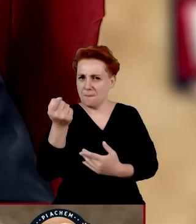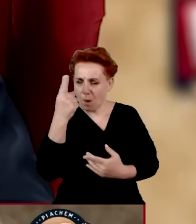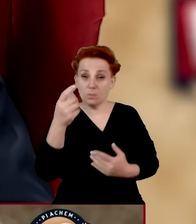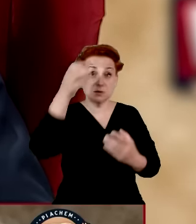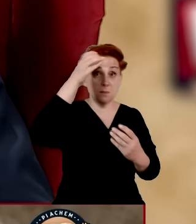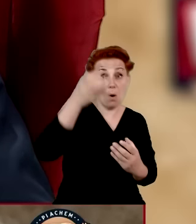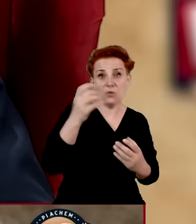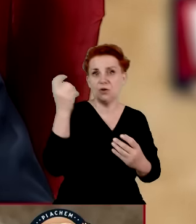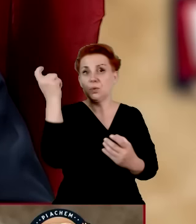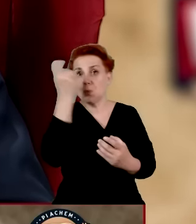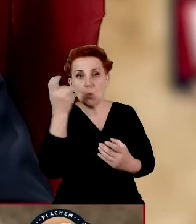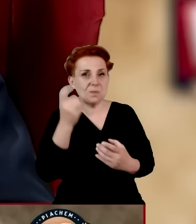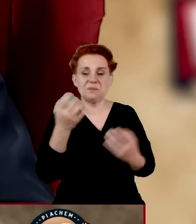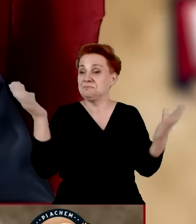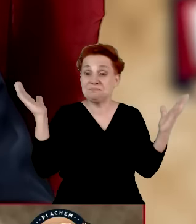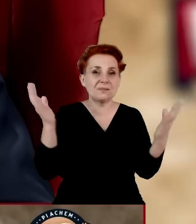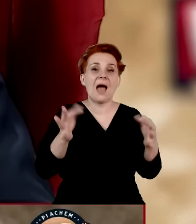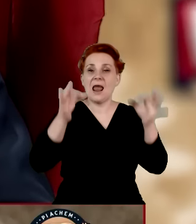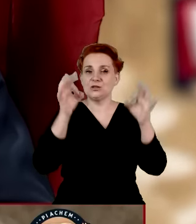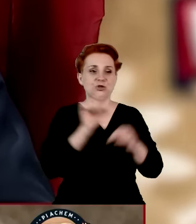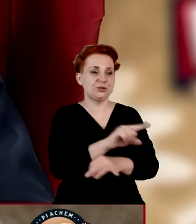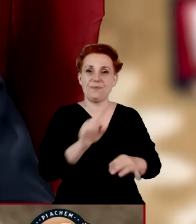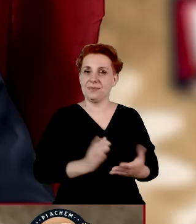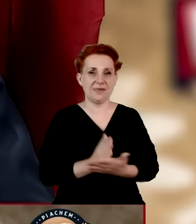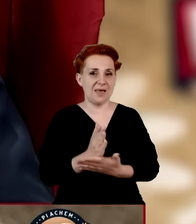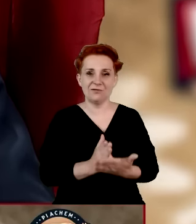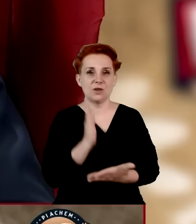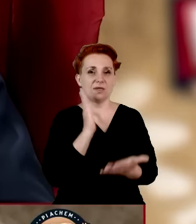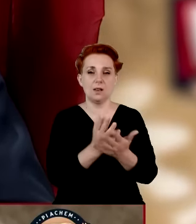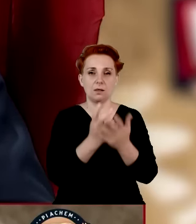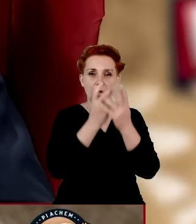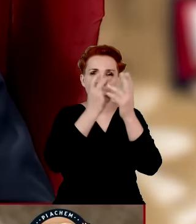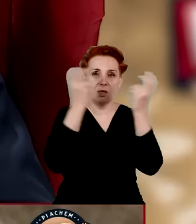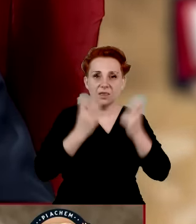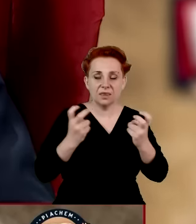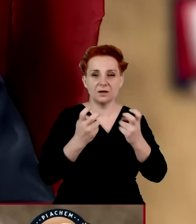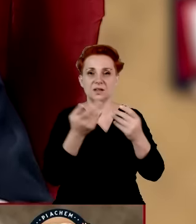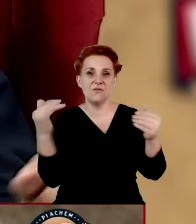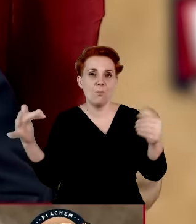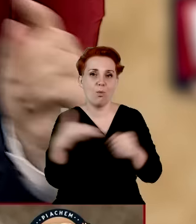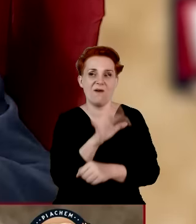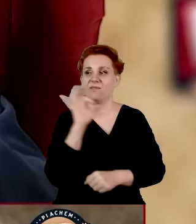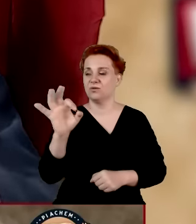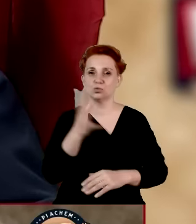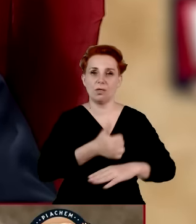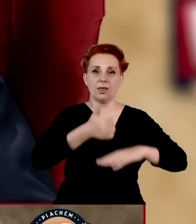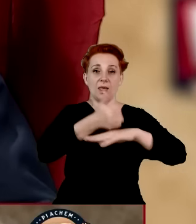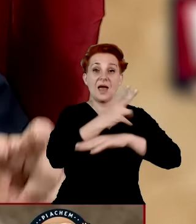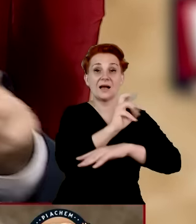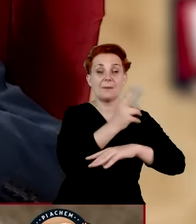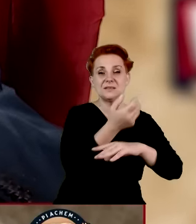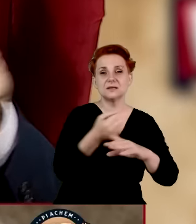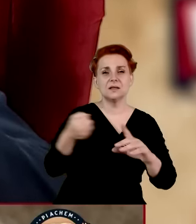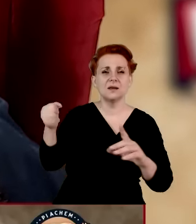w żadne idee nie wierzą. wierzą tylko y w kasę i we wpływy. Michał Kamiński atakuje Bodnara, bo